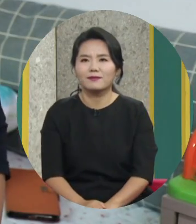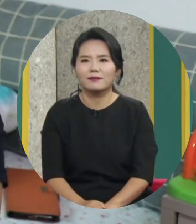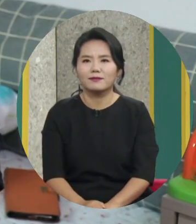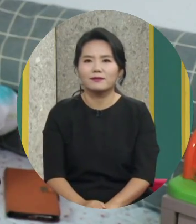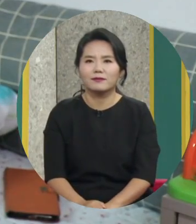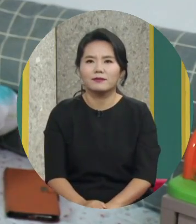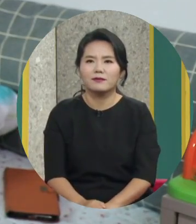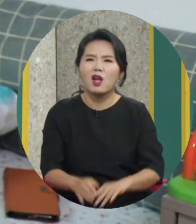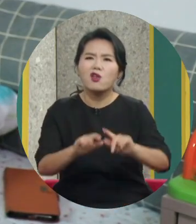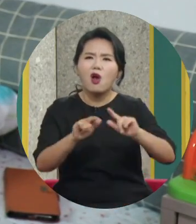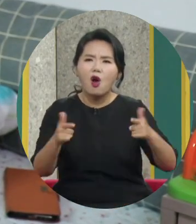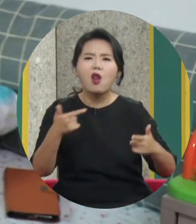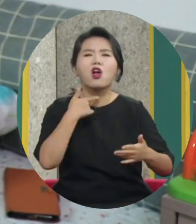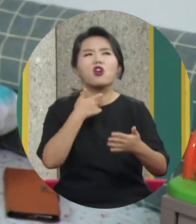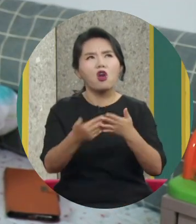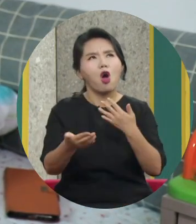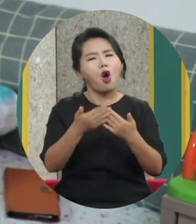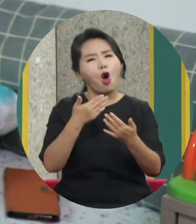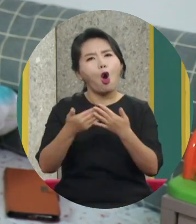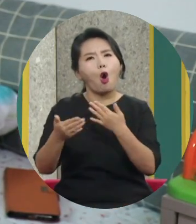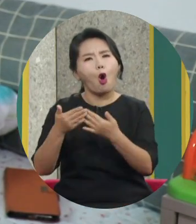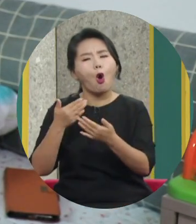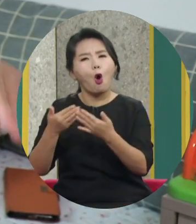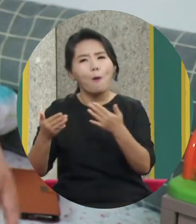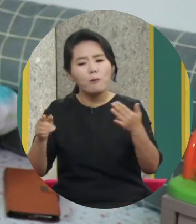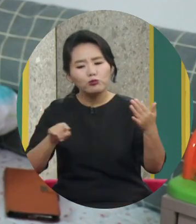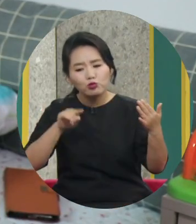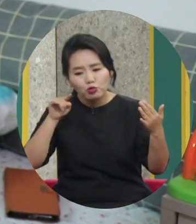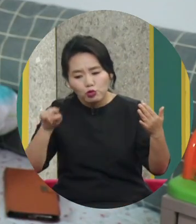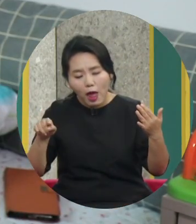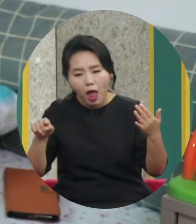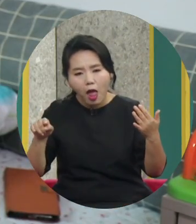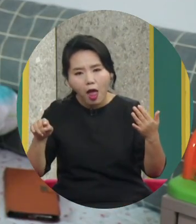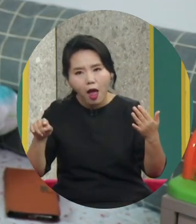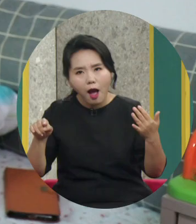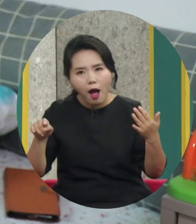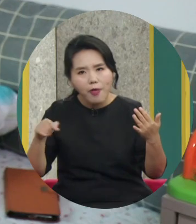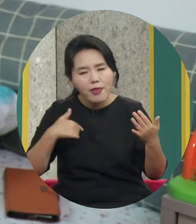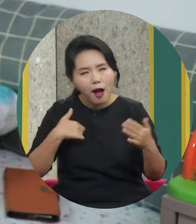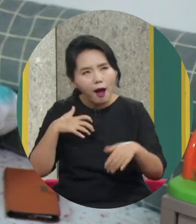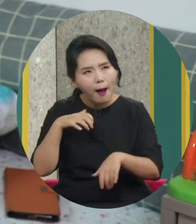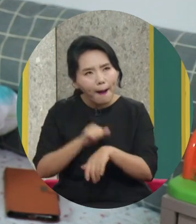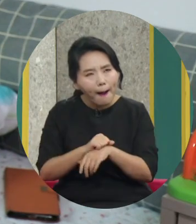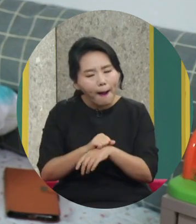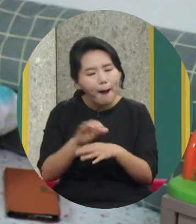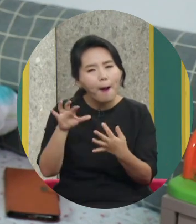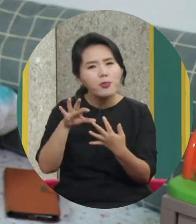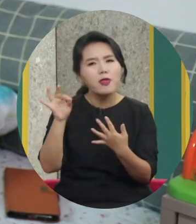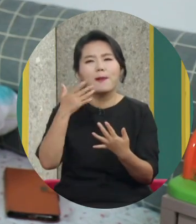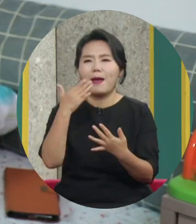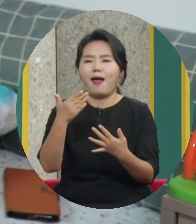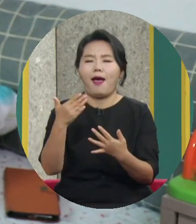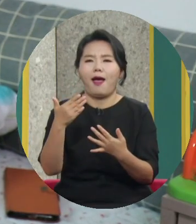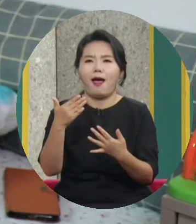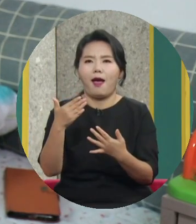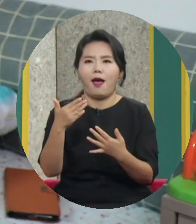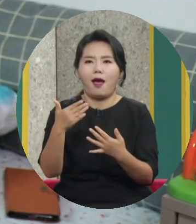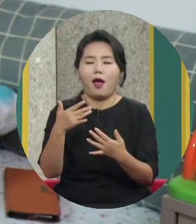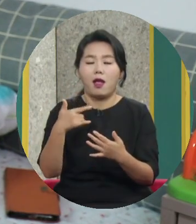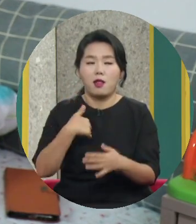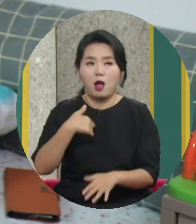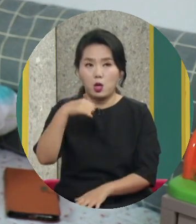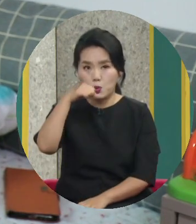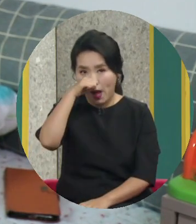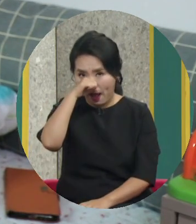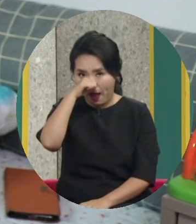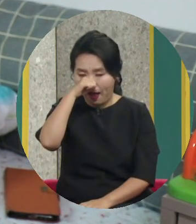여러 가지를 많이 경험을 해야 그 중에서 효정이가 잘하는 거를 또 볼 수 있고 또 얘가 좋아하는 거를